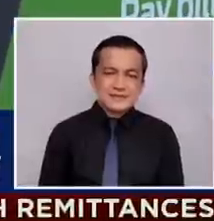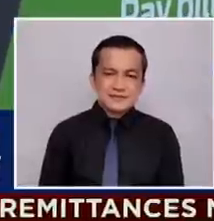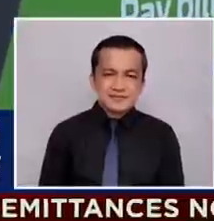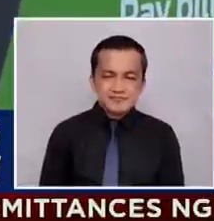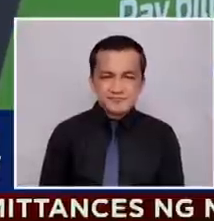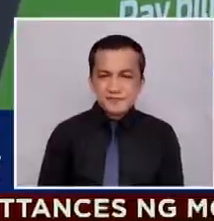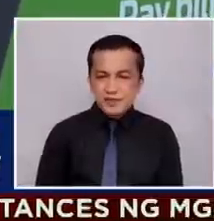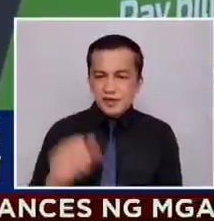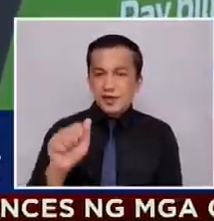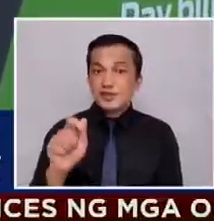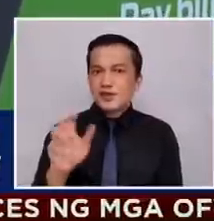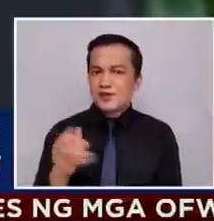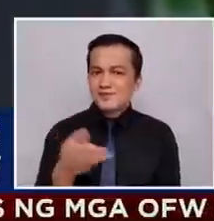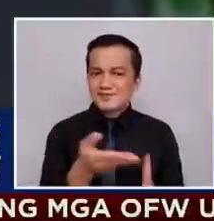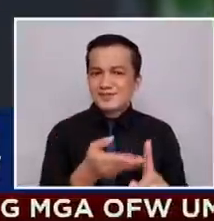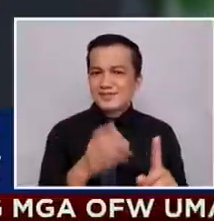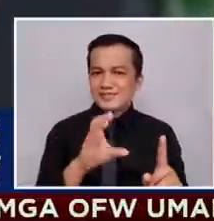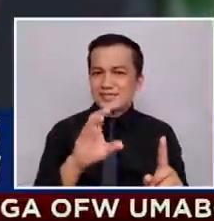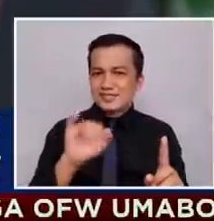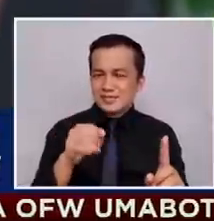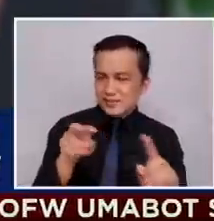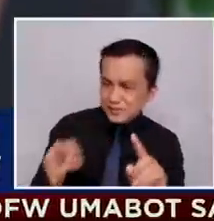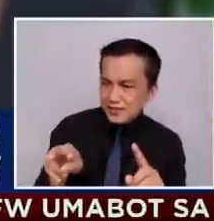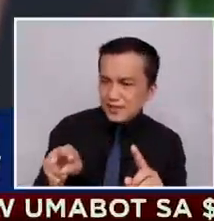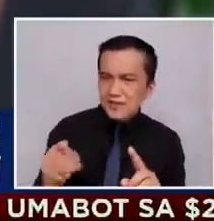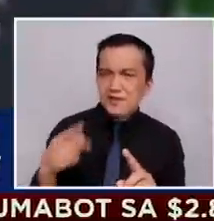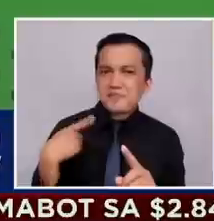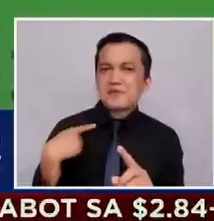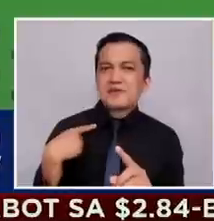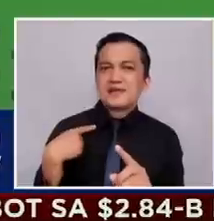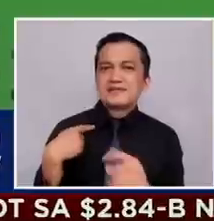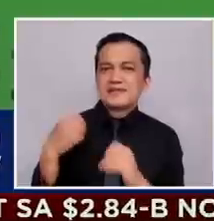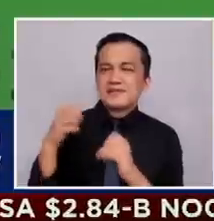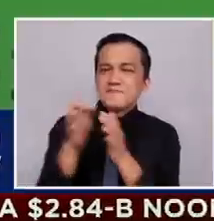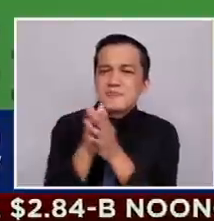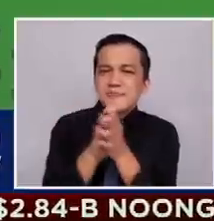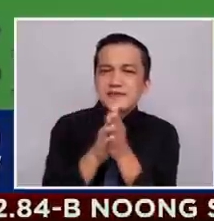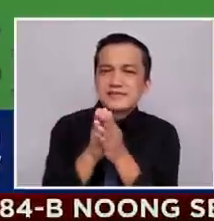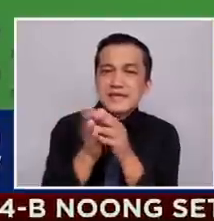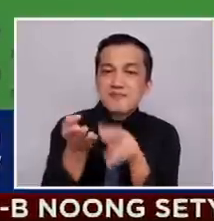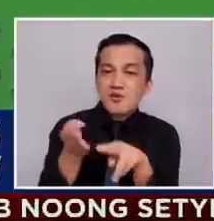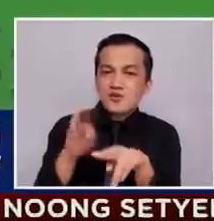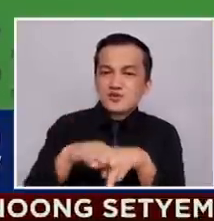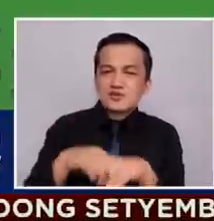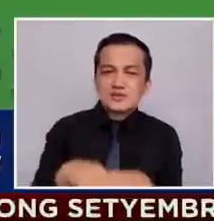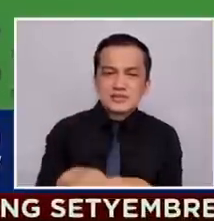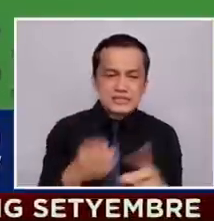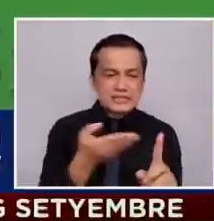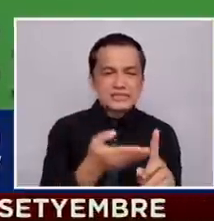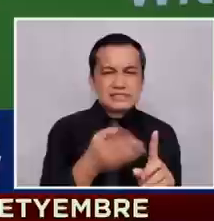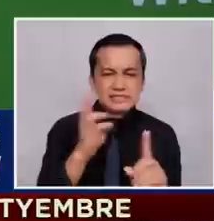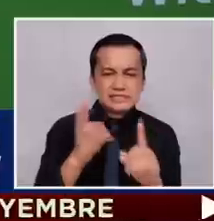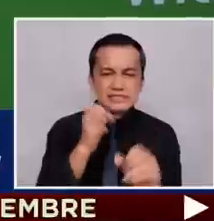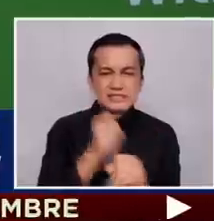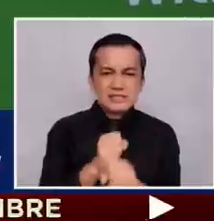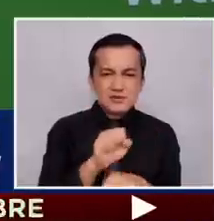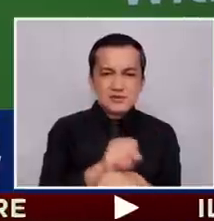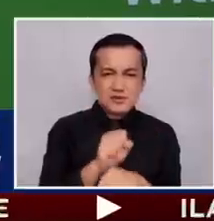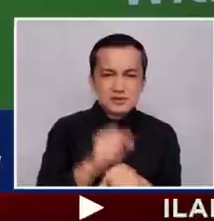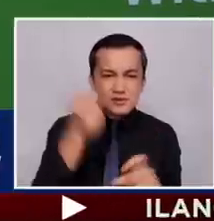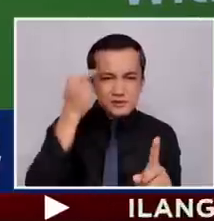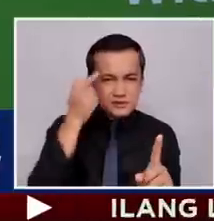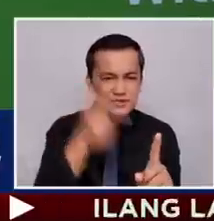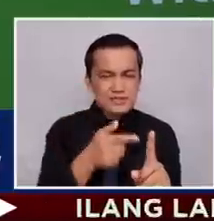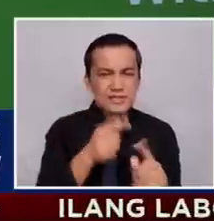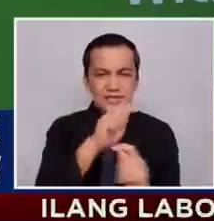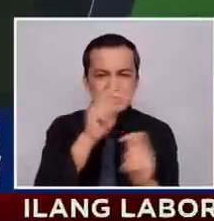Nag-ATM agad si CJ para tingnan kung dumating na ang inaasam na bonus. 6 na taon na siyang nagtatrabaho sa gobyerno at sakto